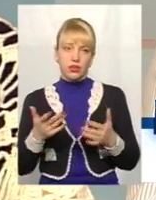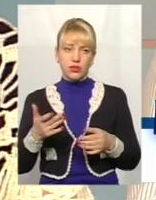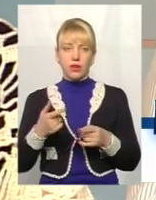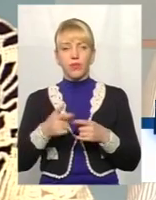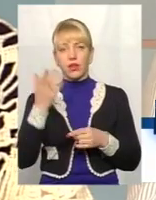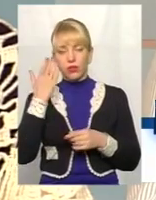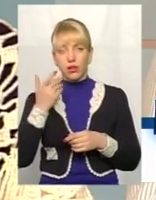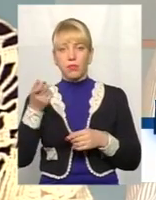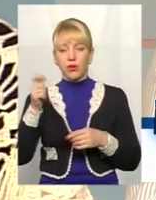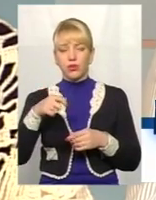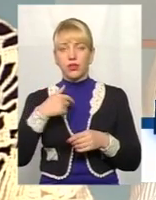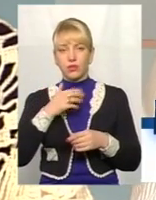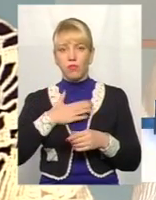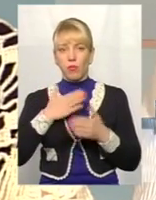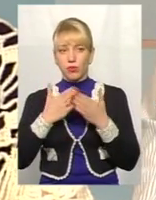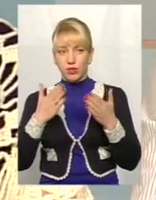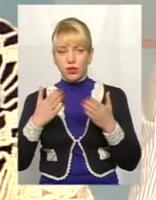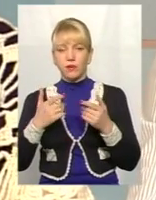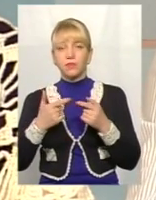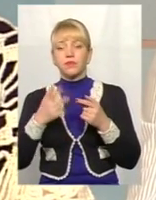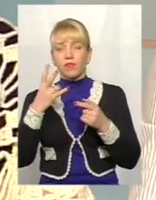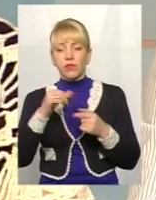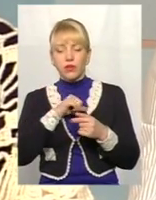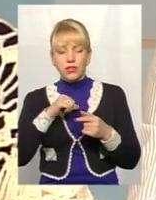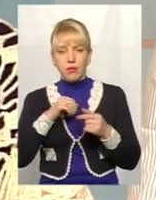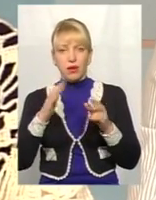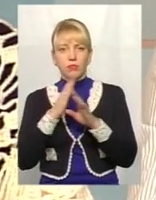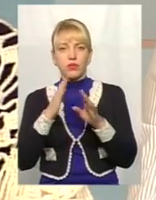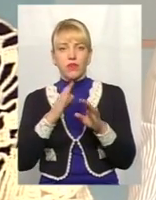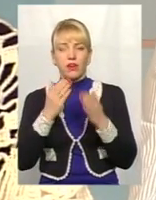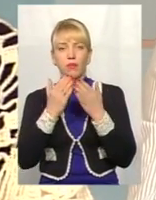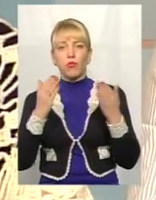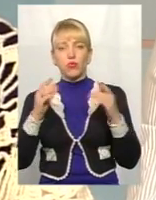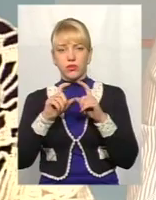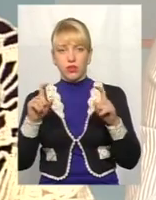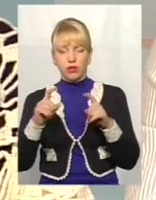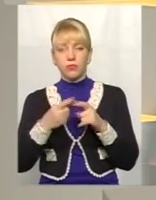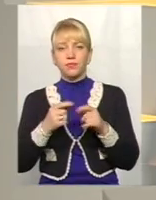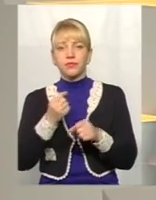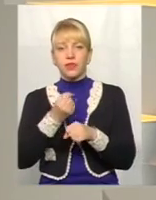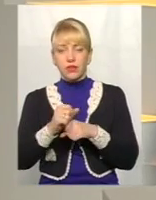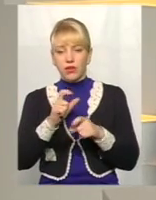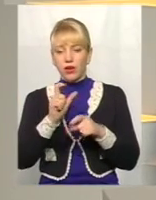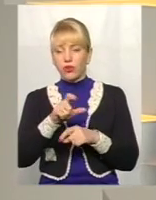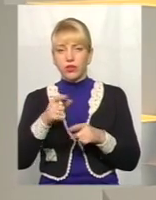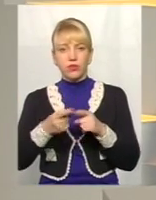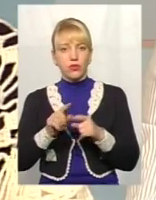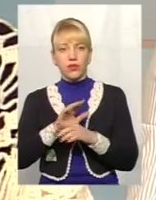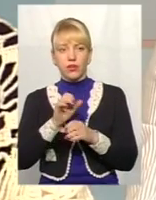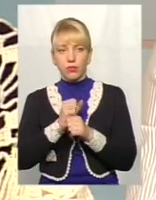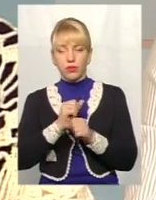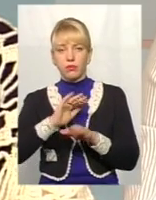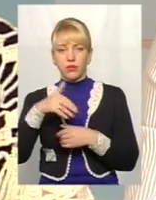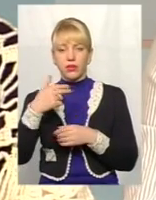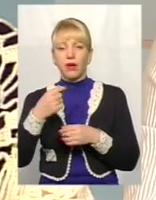вони приходять до нашого музею, хоча атмосфера музею вже якби заставляє людей цього не робити. А після